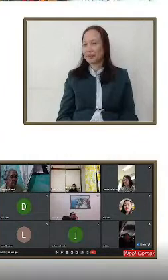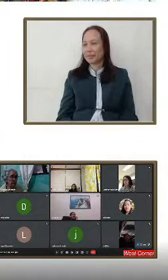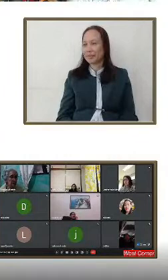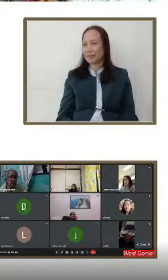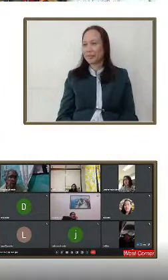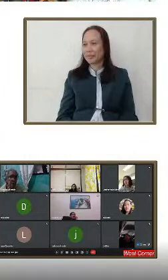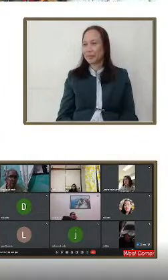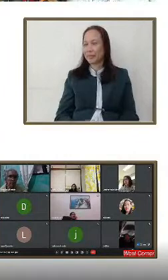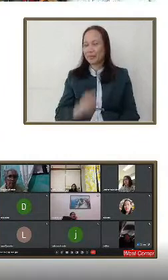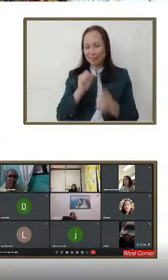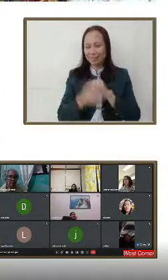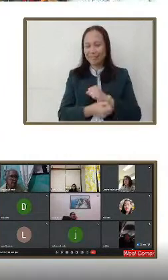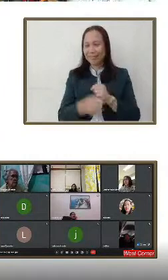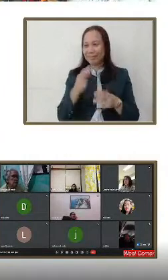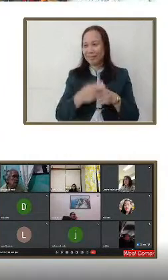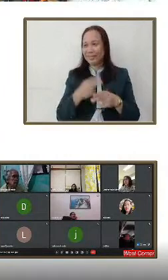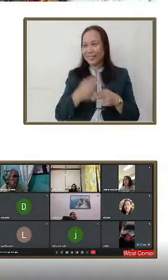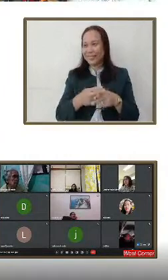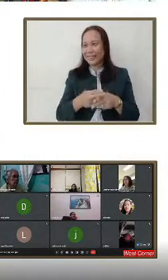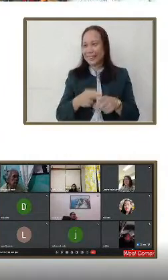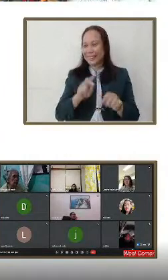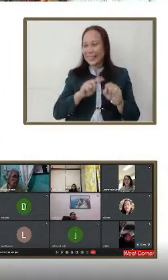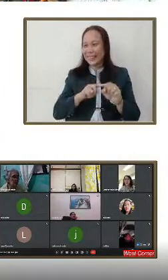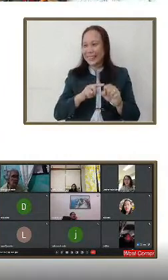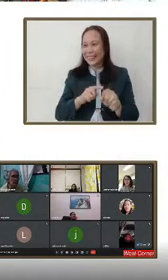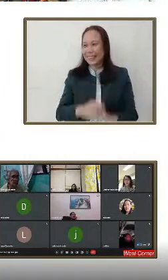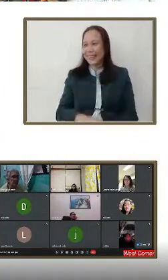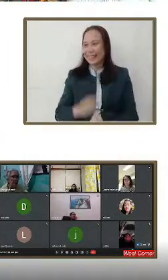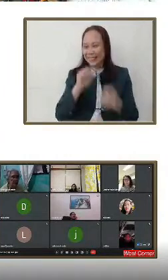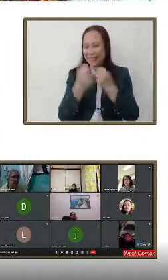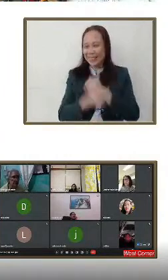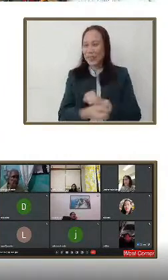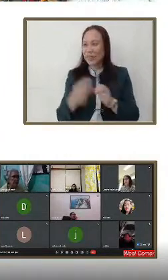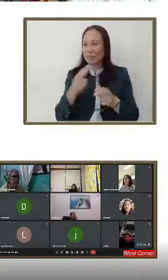Palitan mo na, simula ngayon, Genesis na ang pangalan nito, ha?